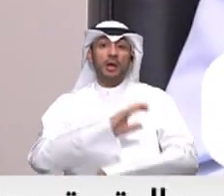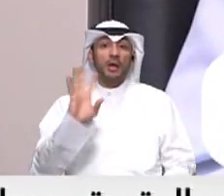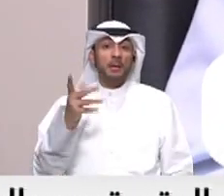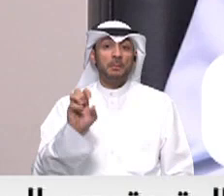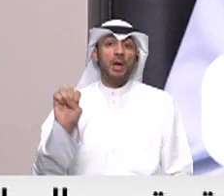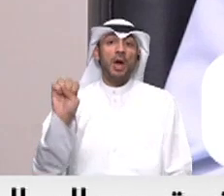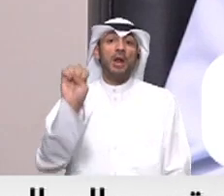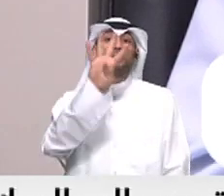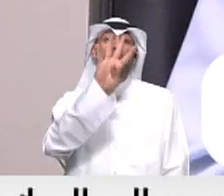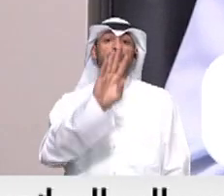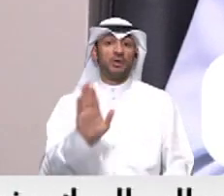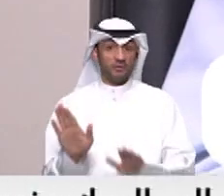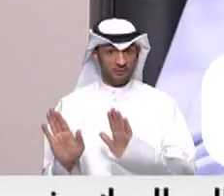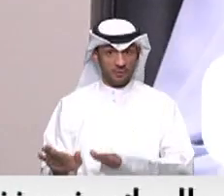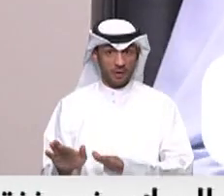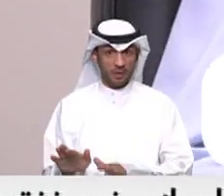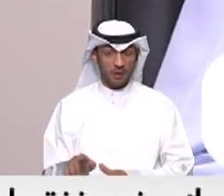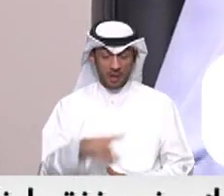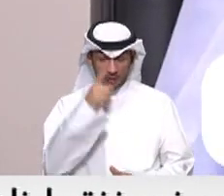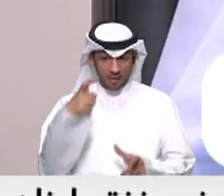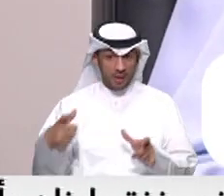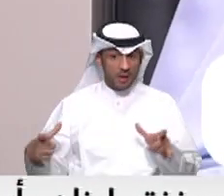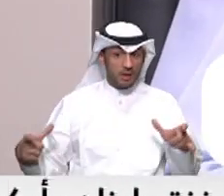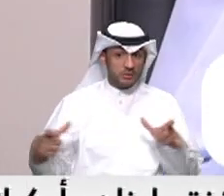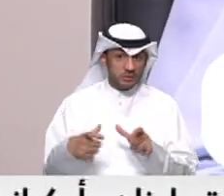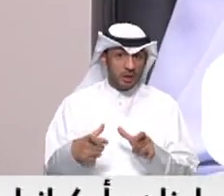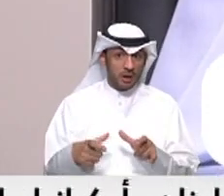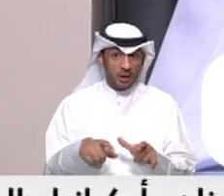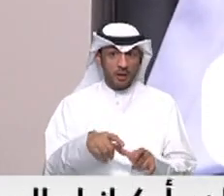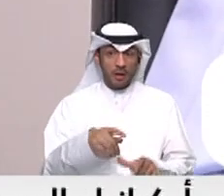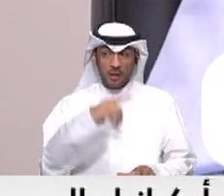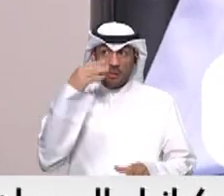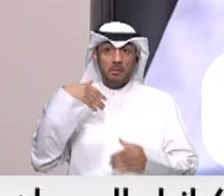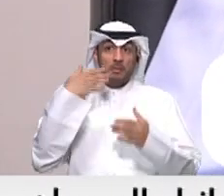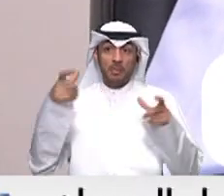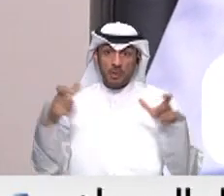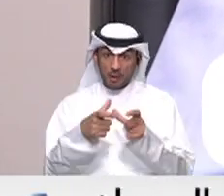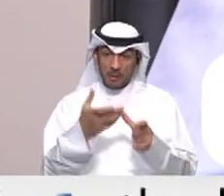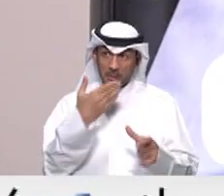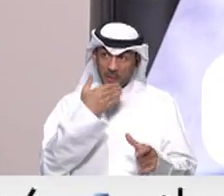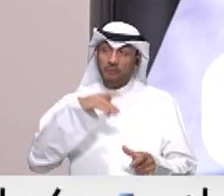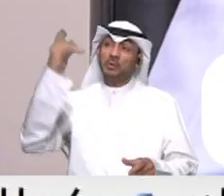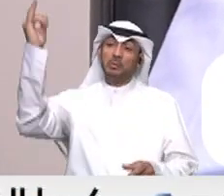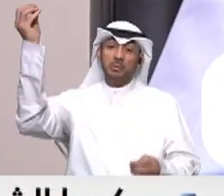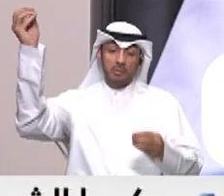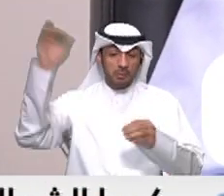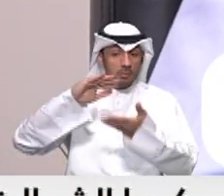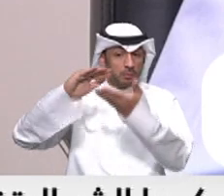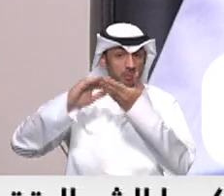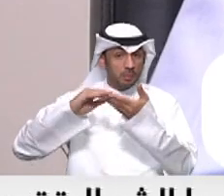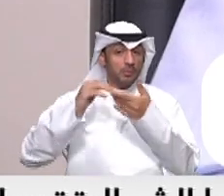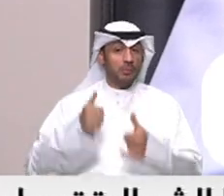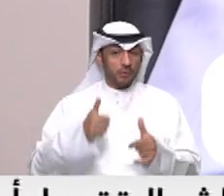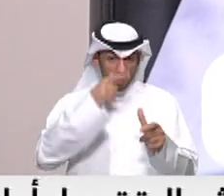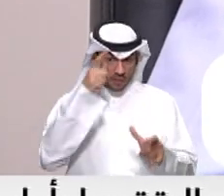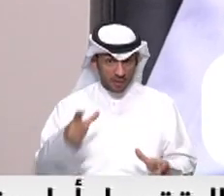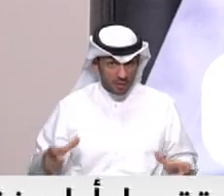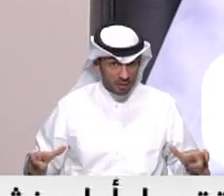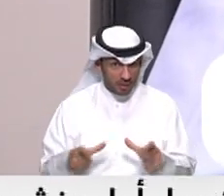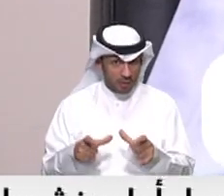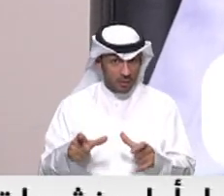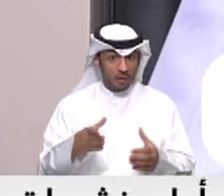نحكي، إذا ما صار في حصار عم تجي البضاعة من برا، أما إذا صار في حصار بضل قادرين نضاين